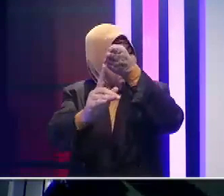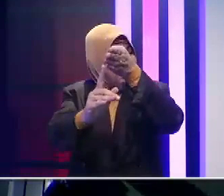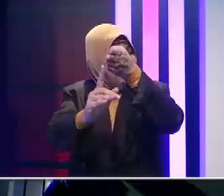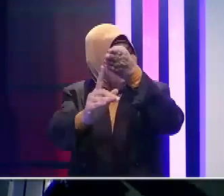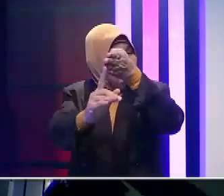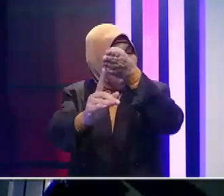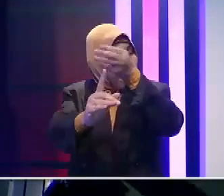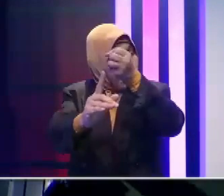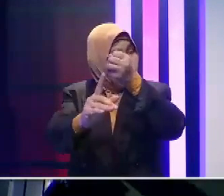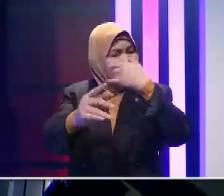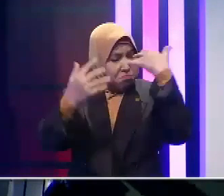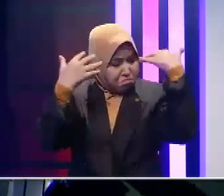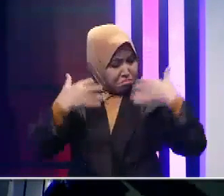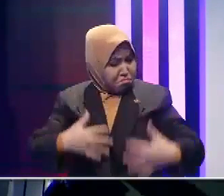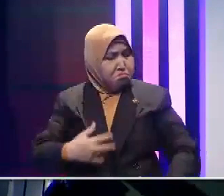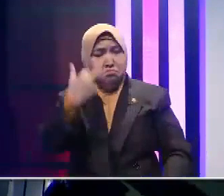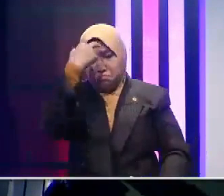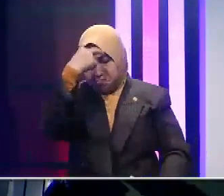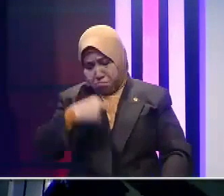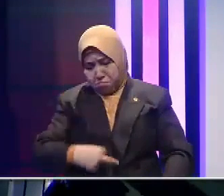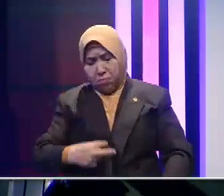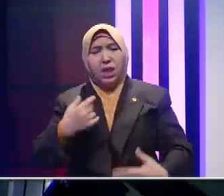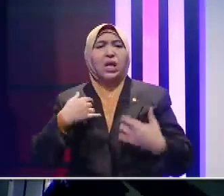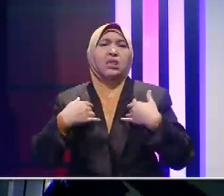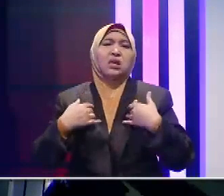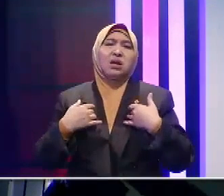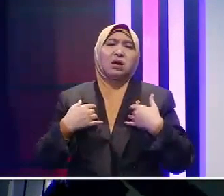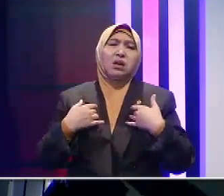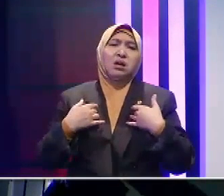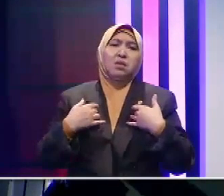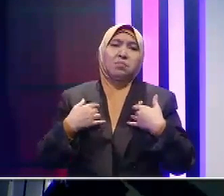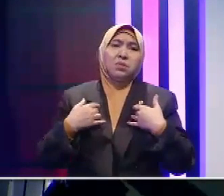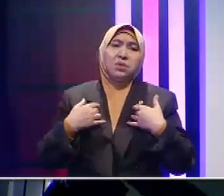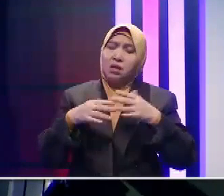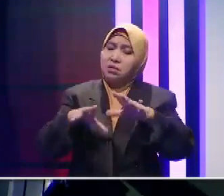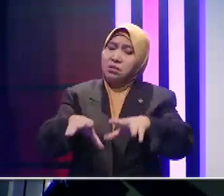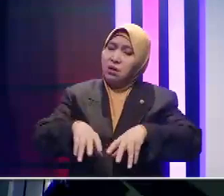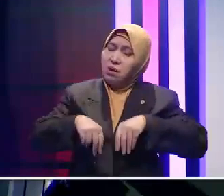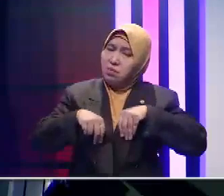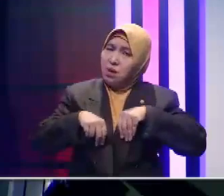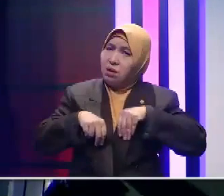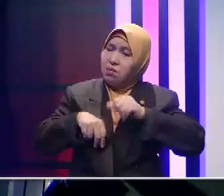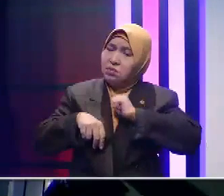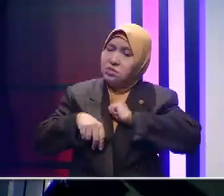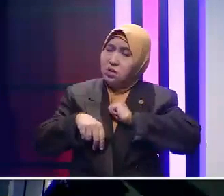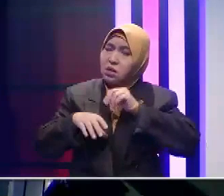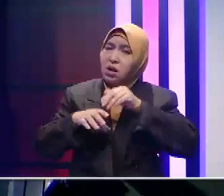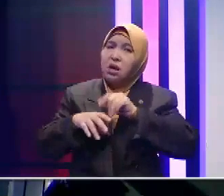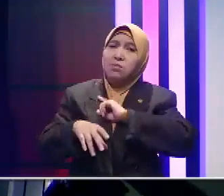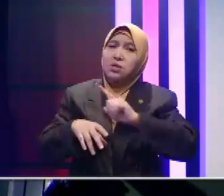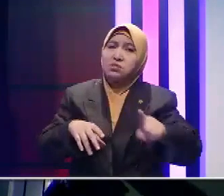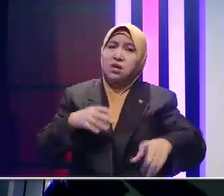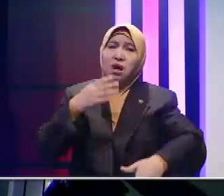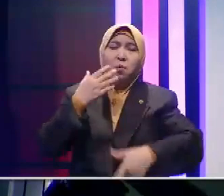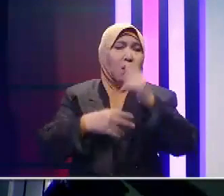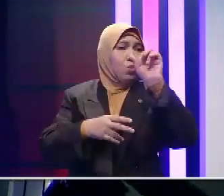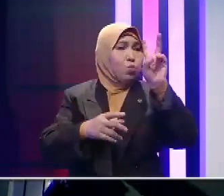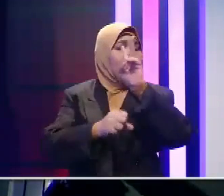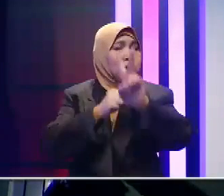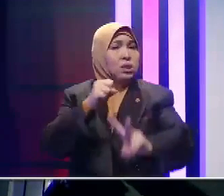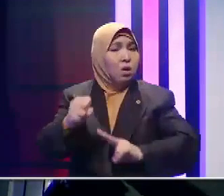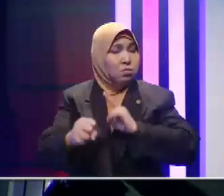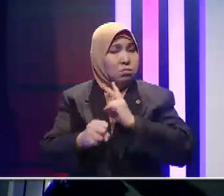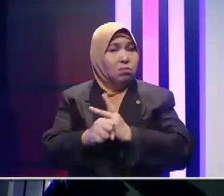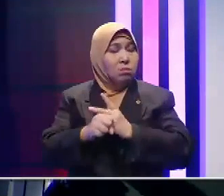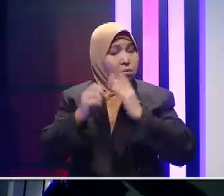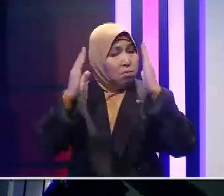dengan keadaan saya yang tak mengiktiraf diri saya sebagai Islam, Dan tuan-tuan dan puan-puan, pada awal 2 tahun ni, peringkat